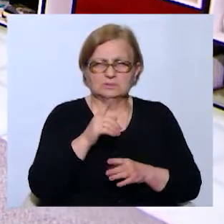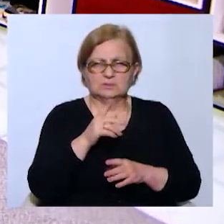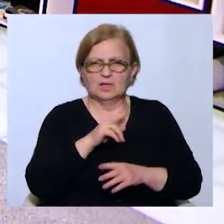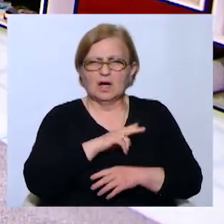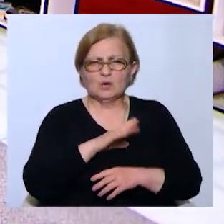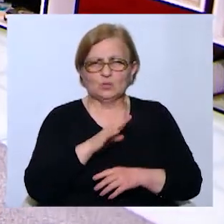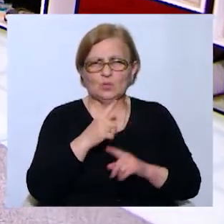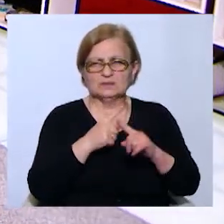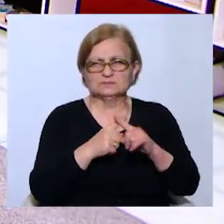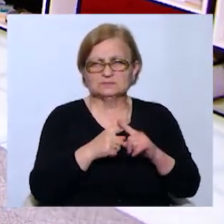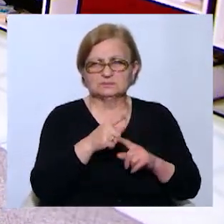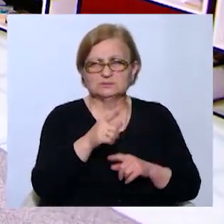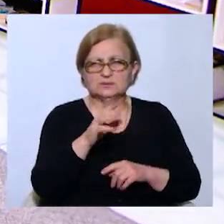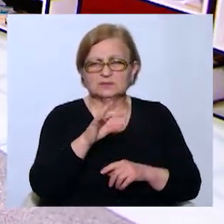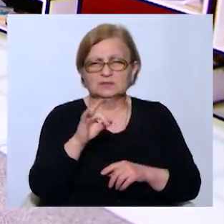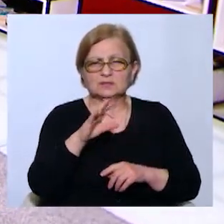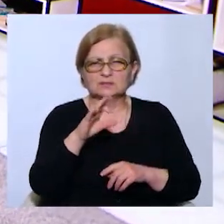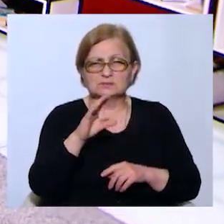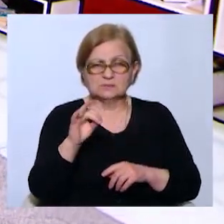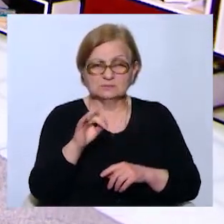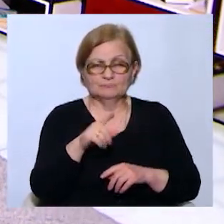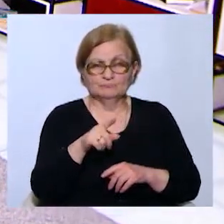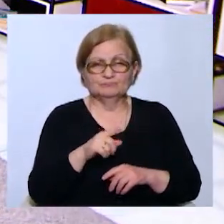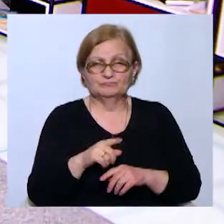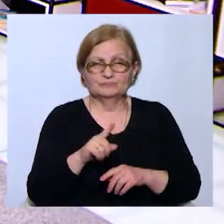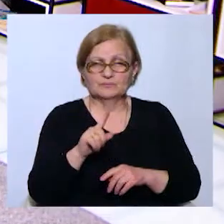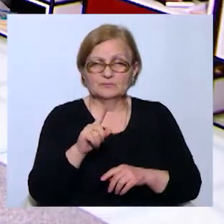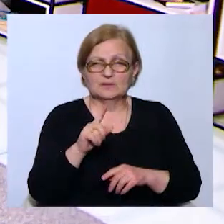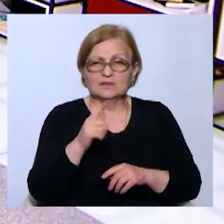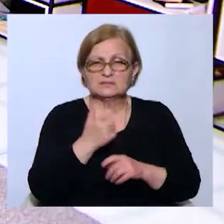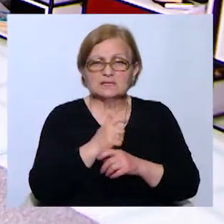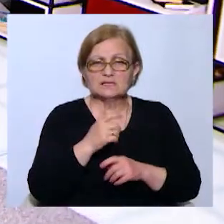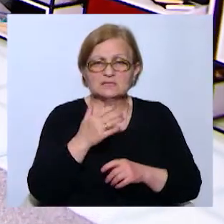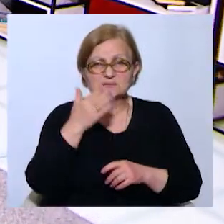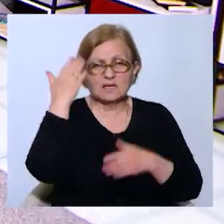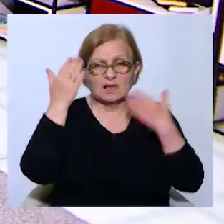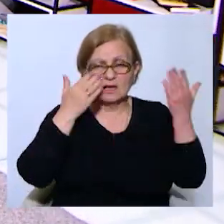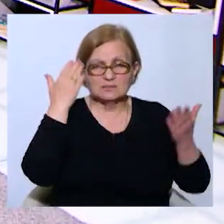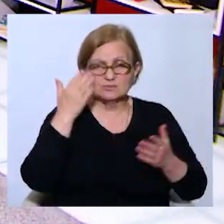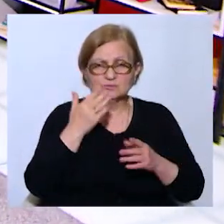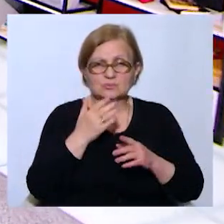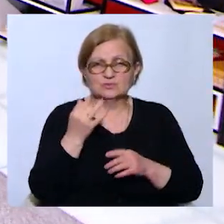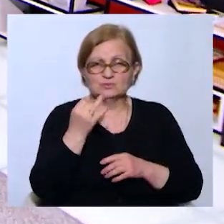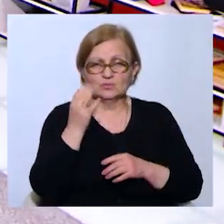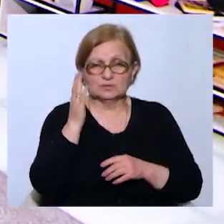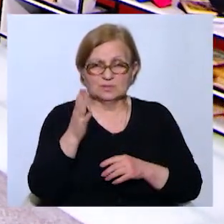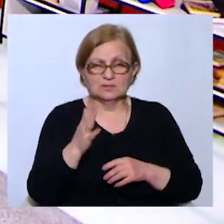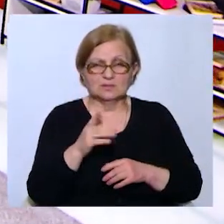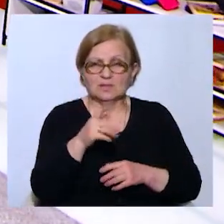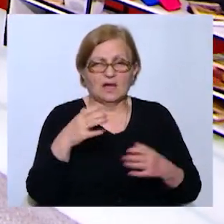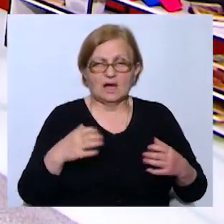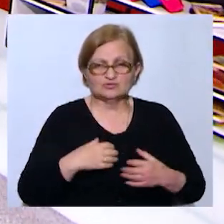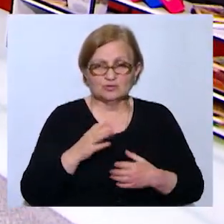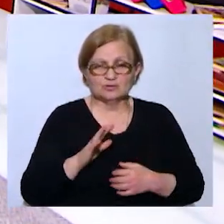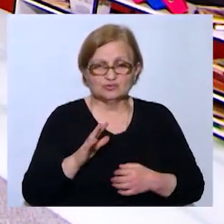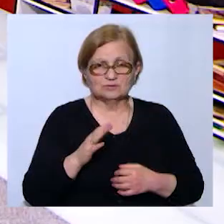გიყვარდა. მინდა დღეს x-ზე გესაუბროთ, რატომ არის x-ი? ძალიან სახალისო ისტორია და ამის მერე მე მგონი x-ზე ყოველთვის ეს ისტორია გაგახსენდება და არც ისე